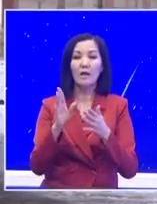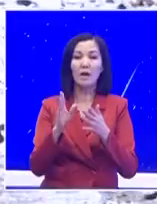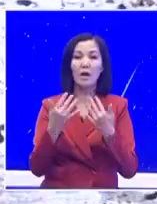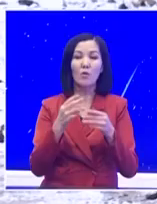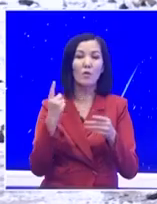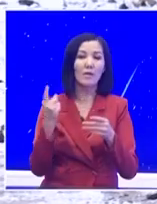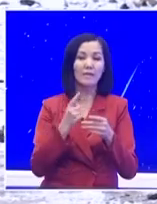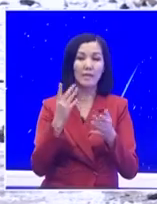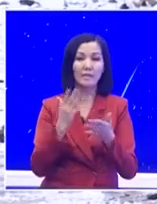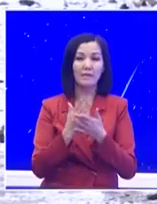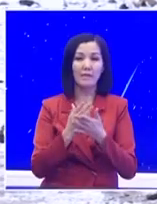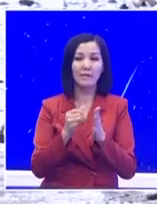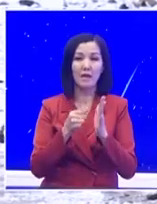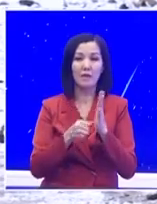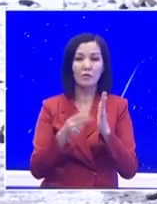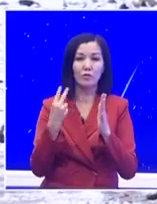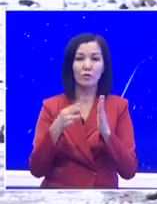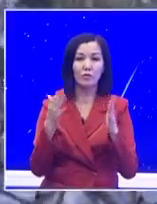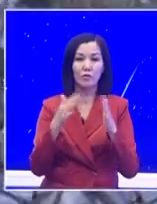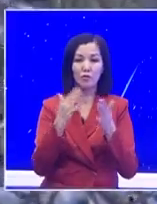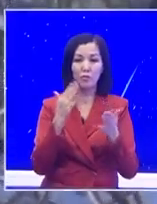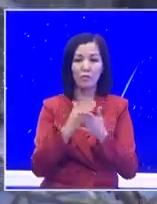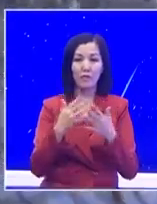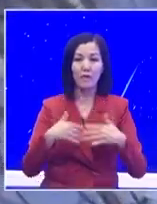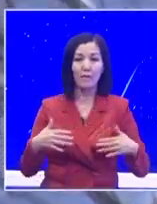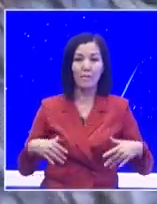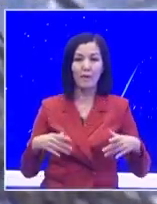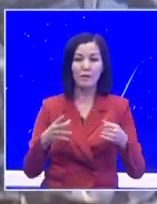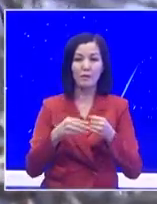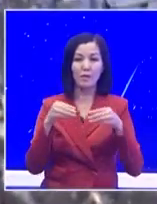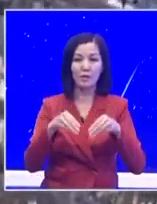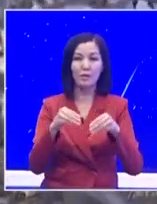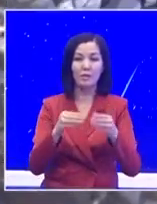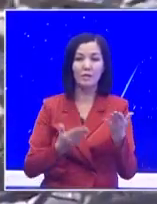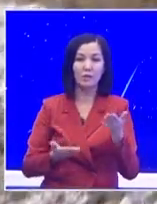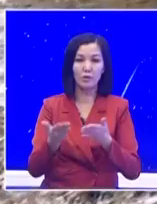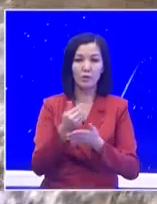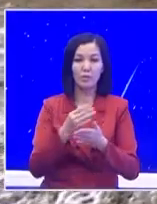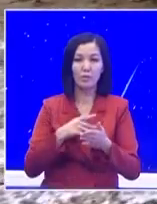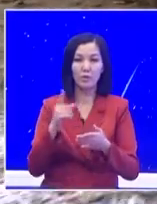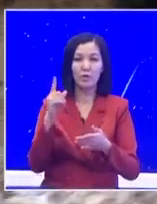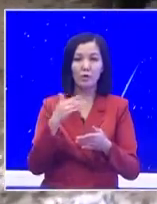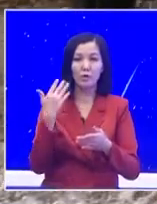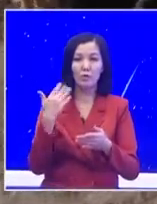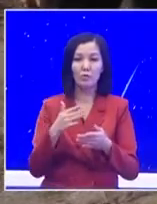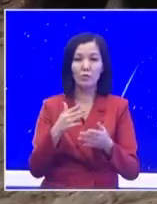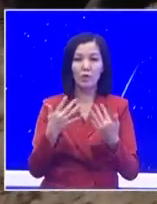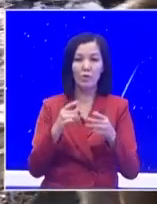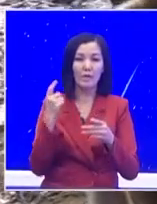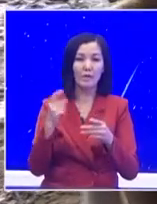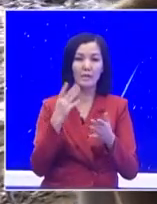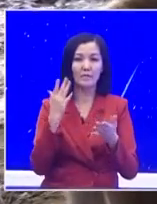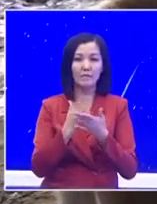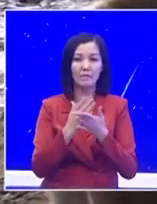ауыл шаруашылығы. 620 түтін бар. Мал өсіріп, егін салып, жерден нәсіп тауып отыр. 150-ге жуық шаруа қожалығы